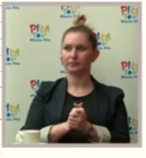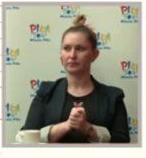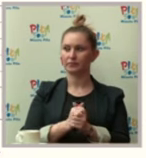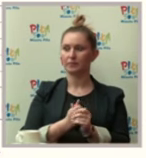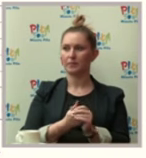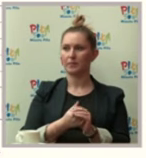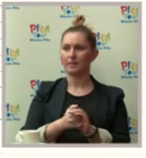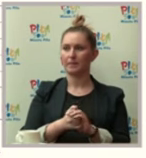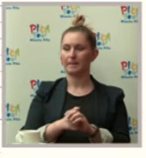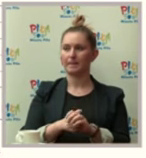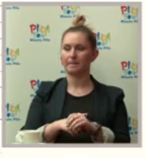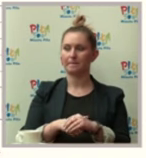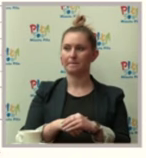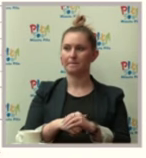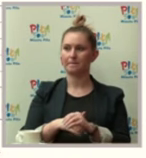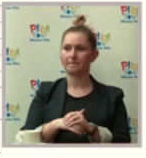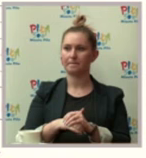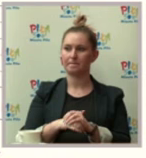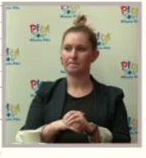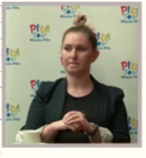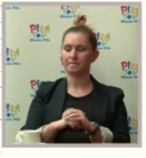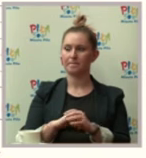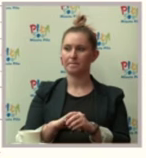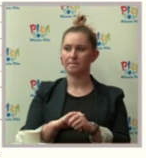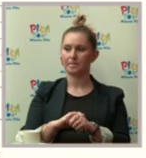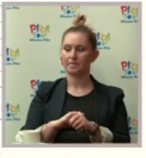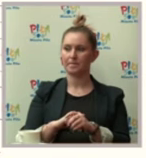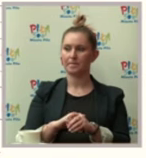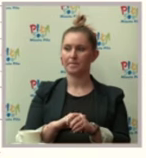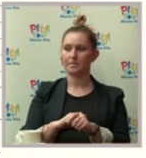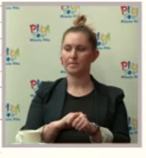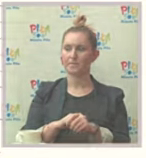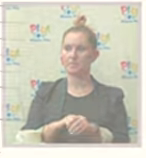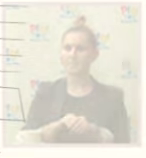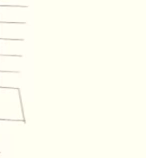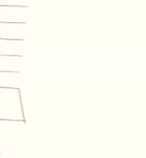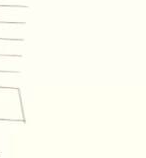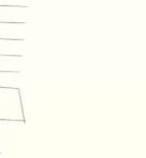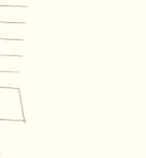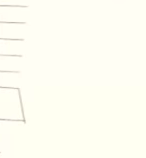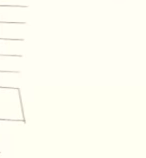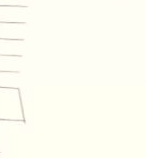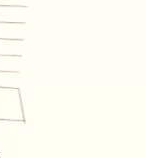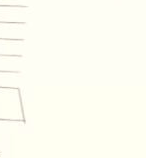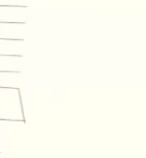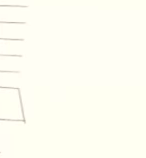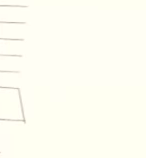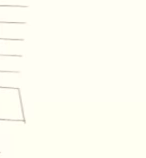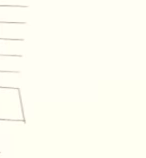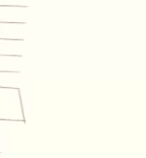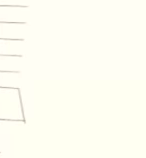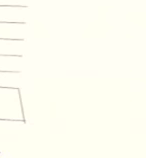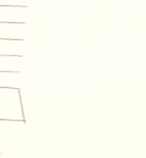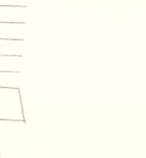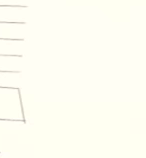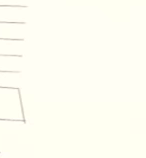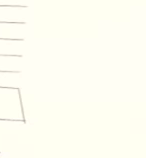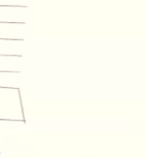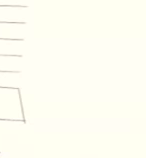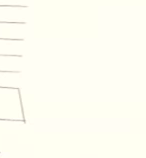albo rodzina pełna, albo rodzice biologicznych tych dzieci. I obejmujemy je asystą po to,